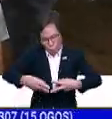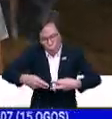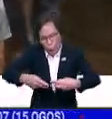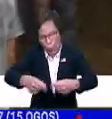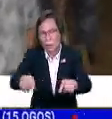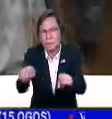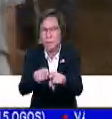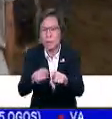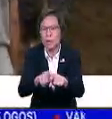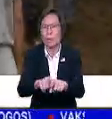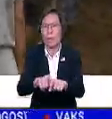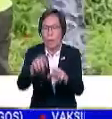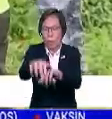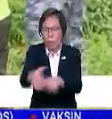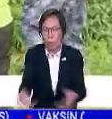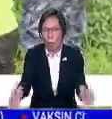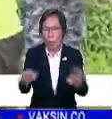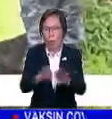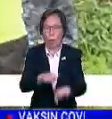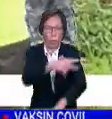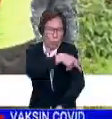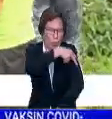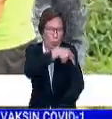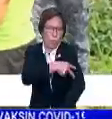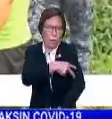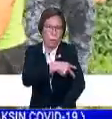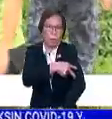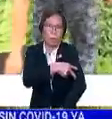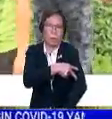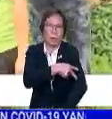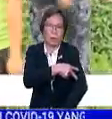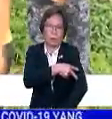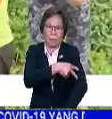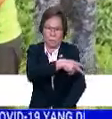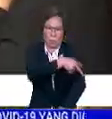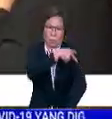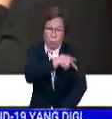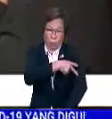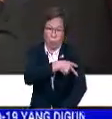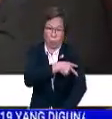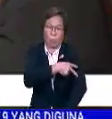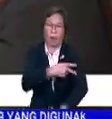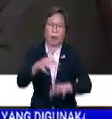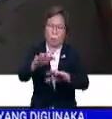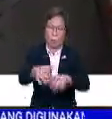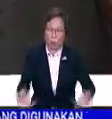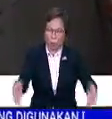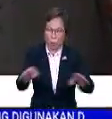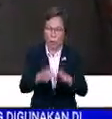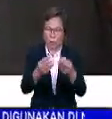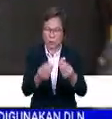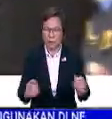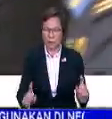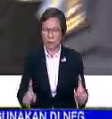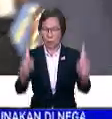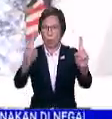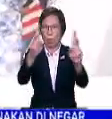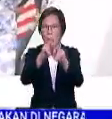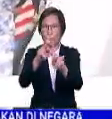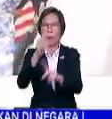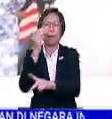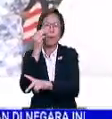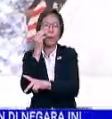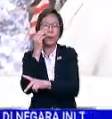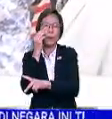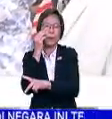seperti pengebumian Allahyarham Korporal Udara Sharif Muhammad Siddiq Al-Atas Wan Sabli yang dikebumikan di tanah perkuburan Kampung